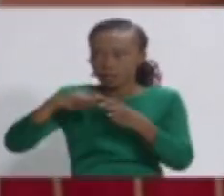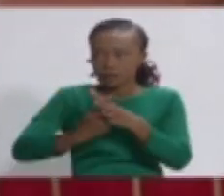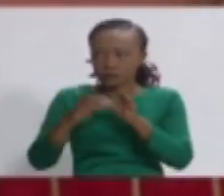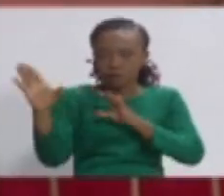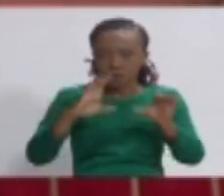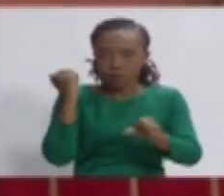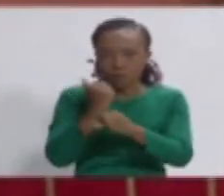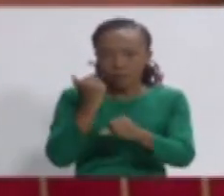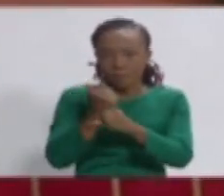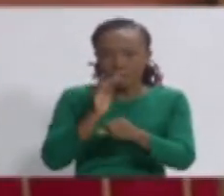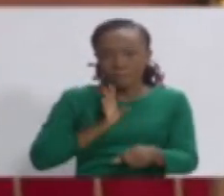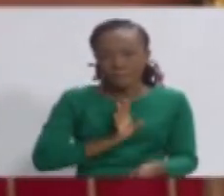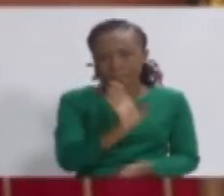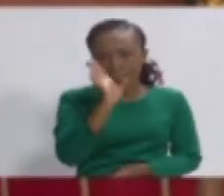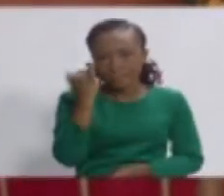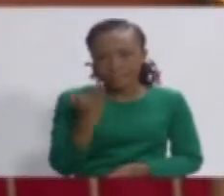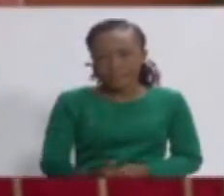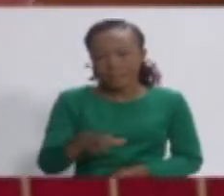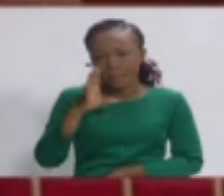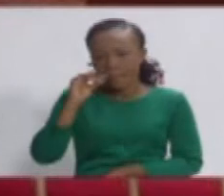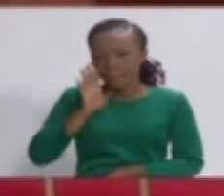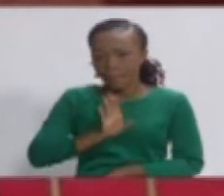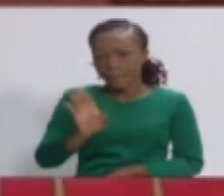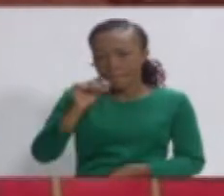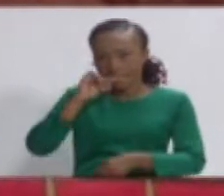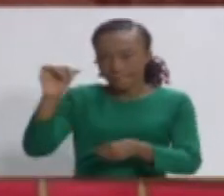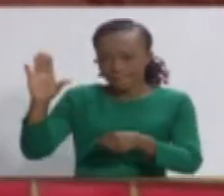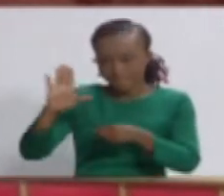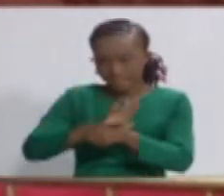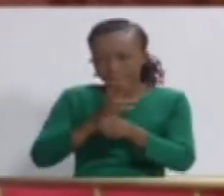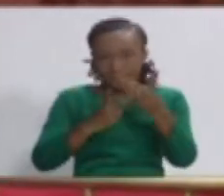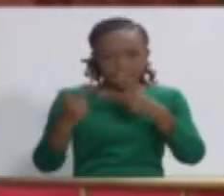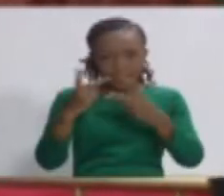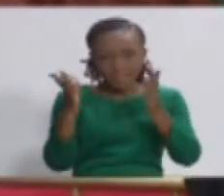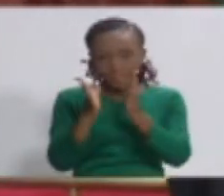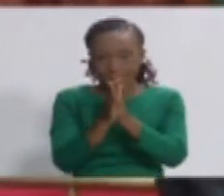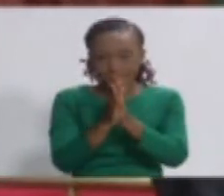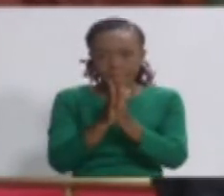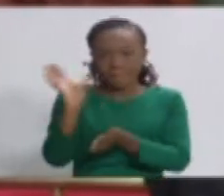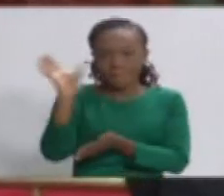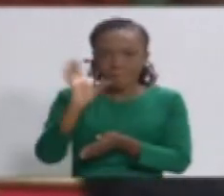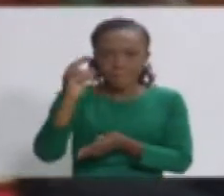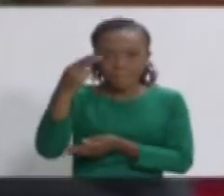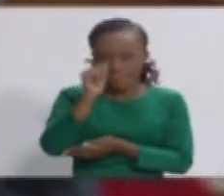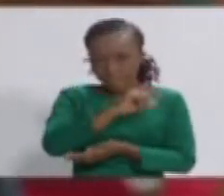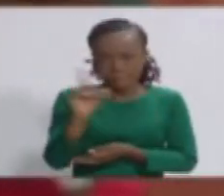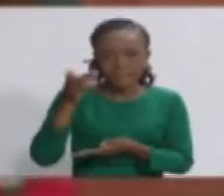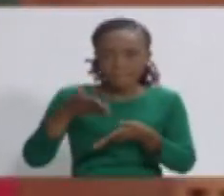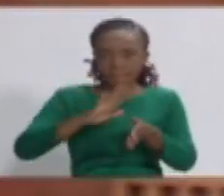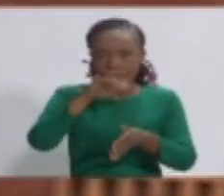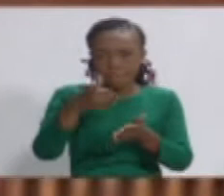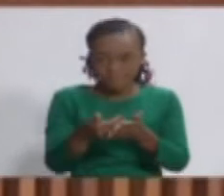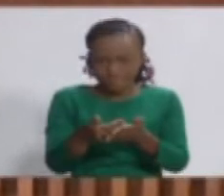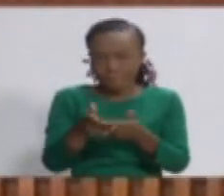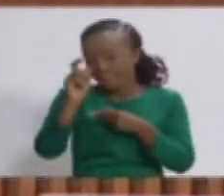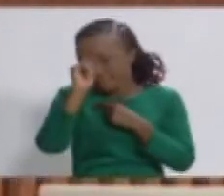wajibu wake. Katika hotuba yake, Mutura ameapa kupambana na sarakazi za City Hall kwa hali na mali, huku akimshukuru Rais